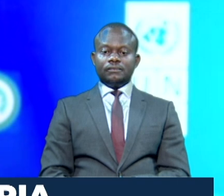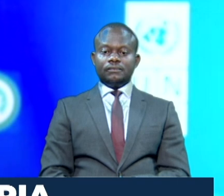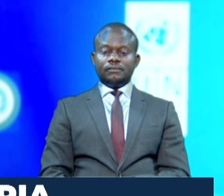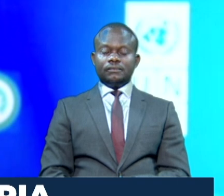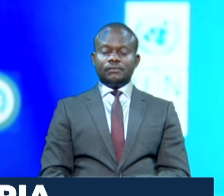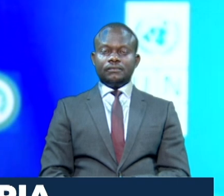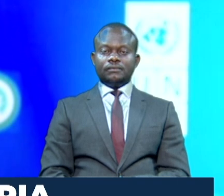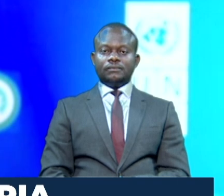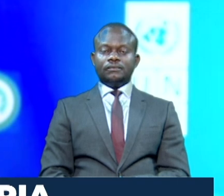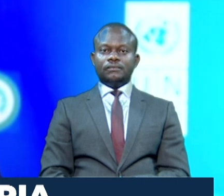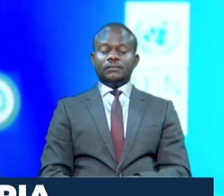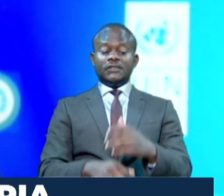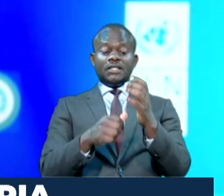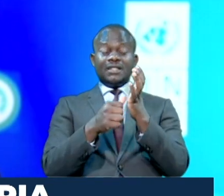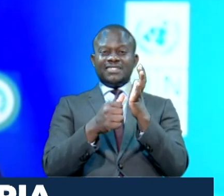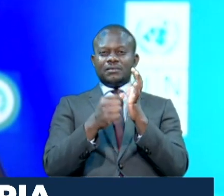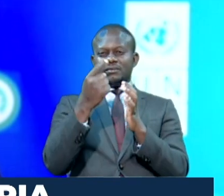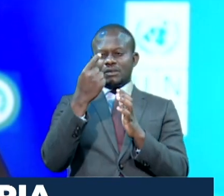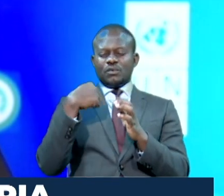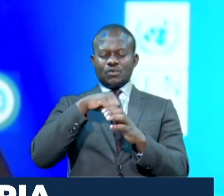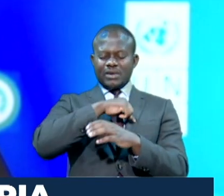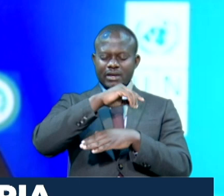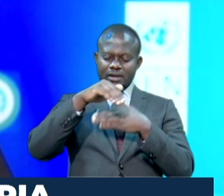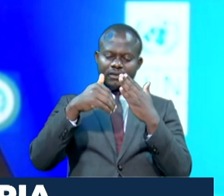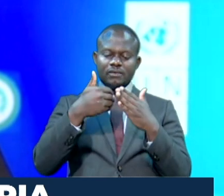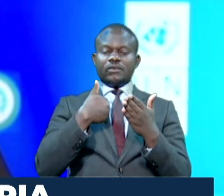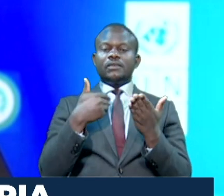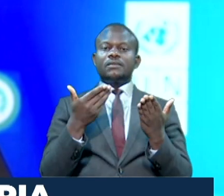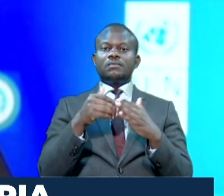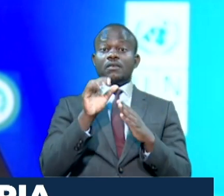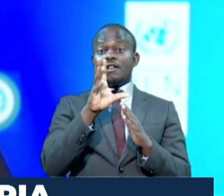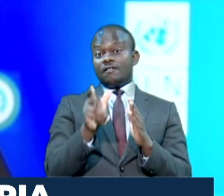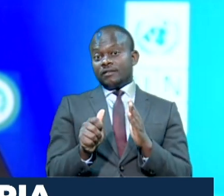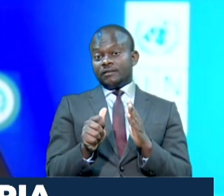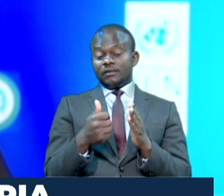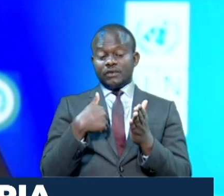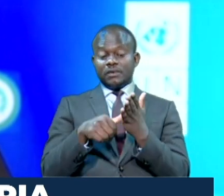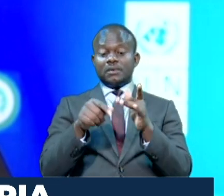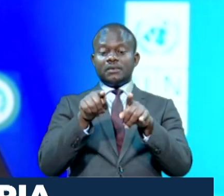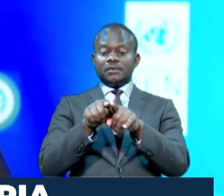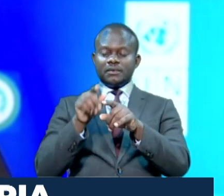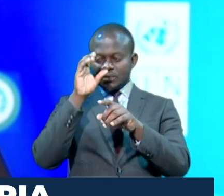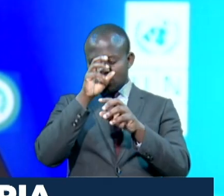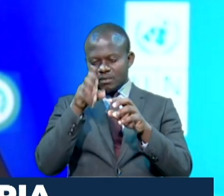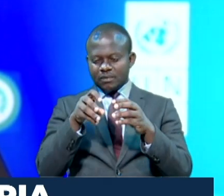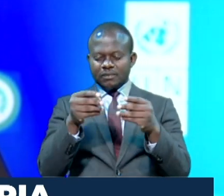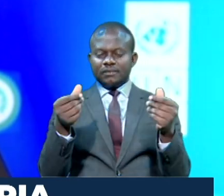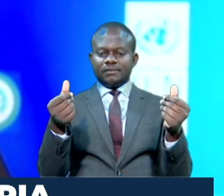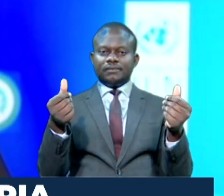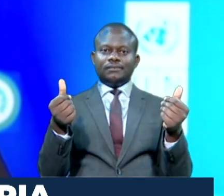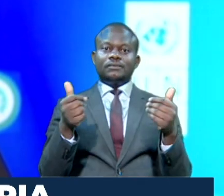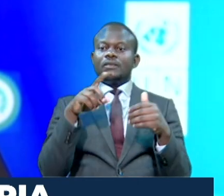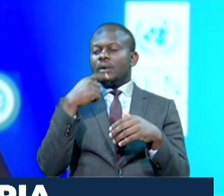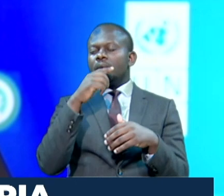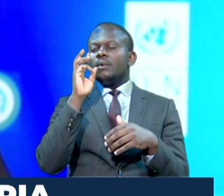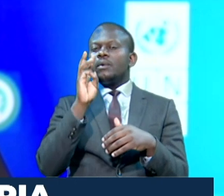Hari ikibazo kimwe gihuriyeho kuri uyu mugabane wa Afurika. Mu by'ukuri dufite ibibazo bimwe byo gushakira ibisubizo. None ninde